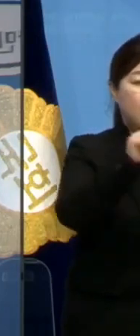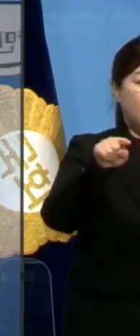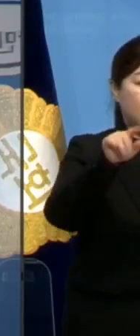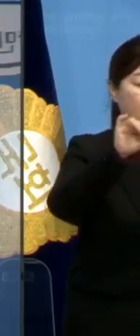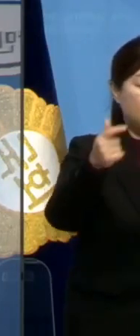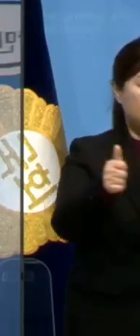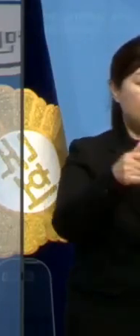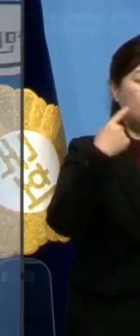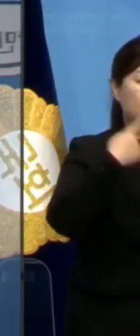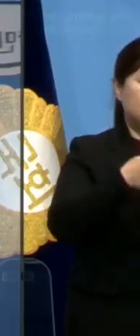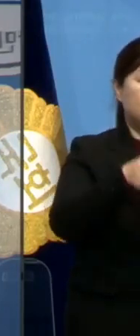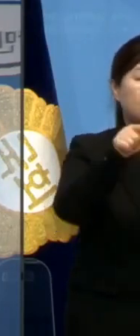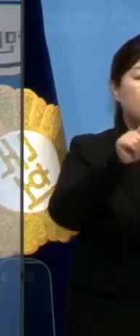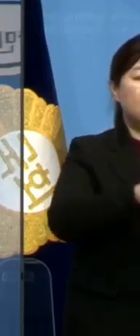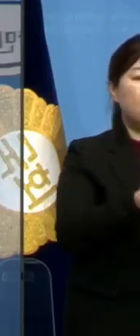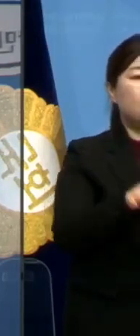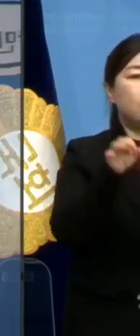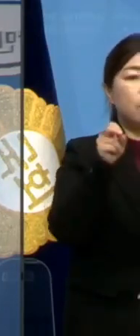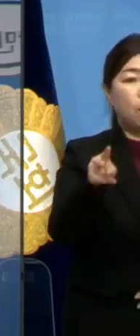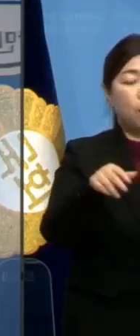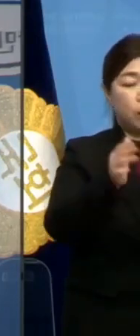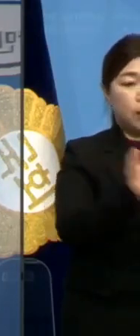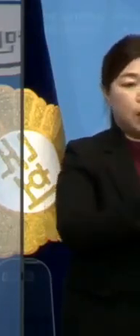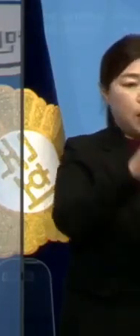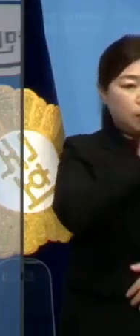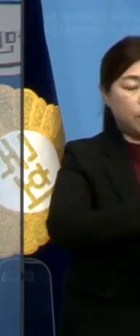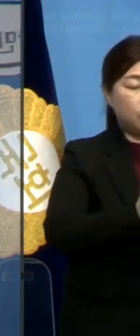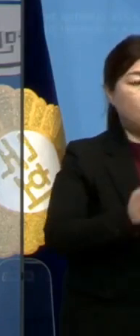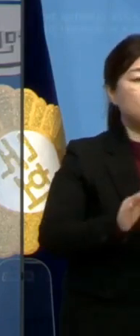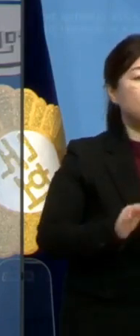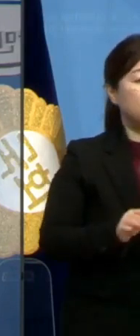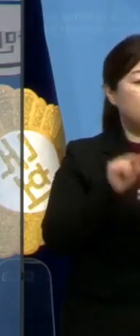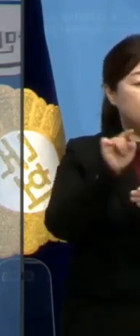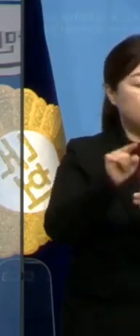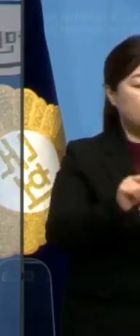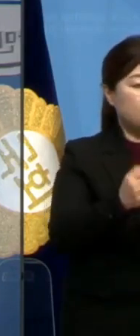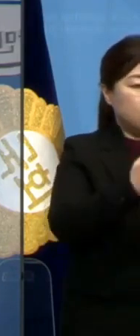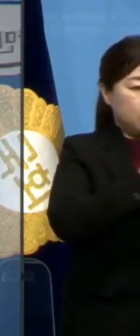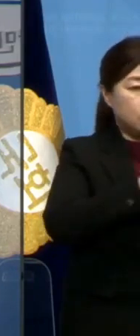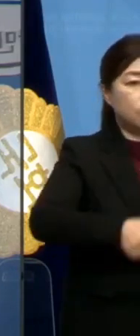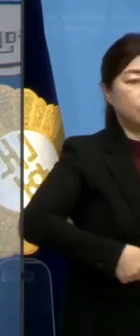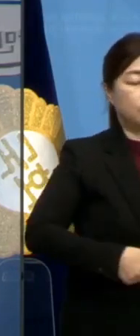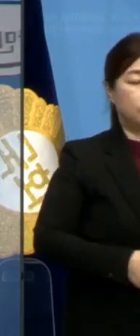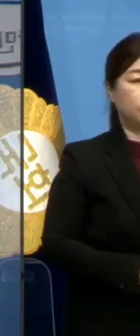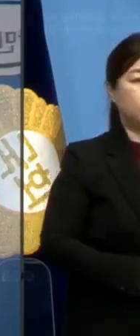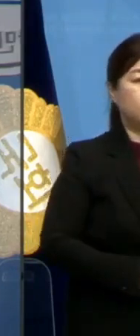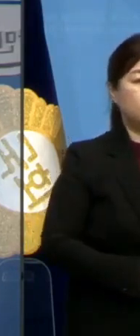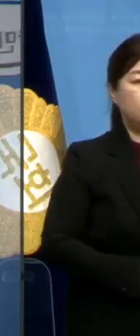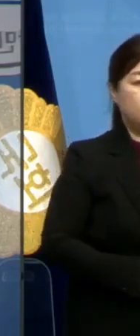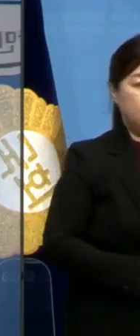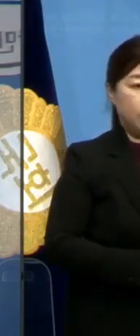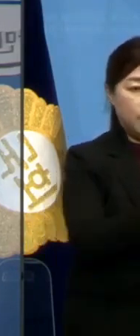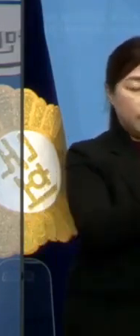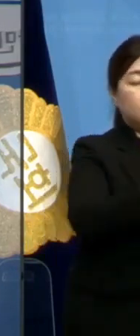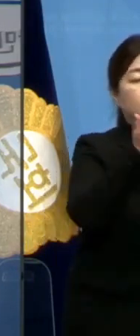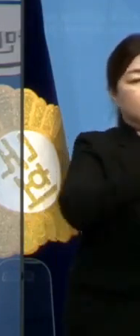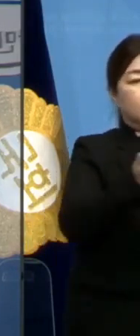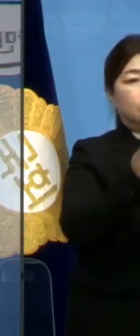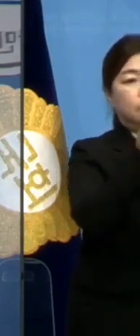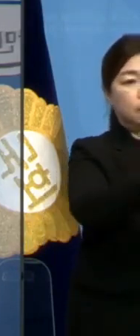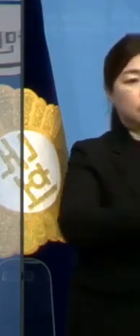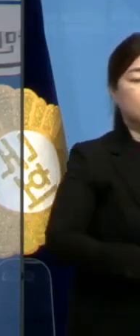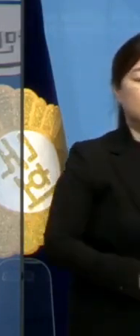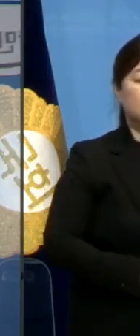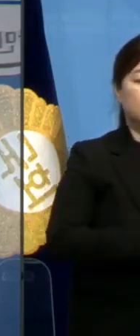결과적으로 여당을 이롭게 하는 엑스맨 2 될 수도 있음을 경계해야 합니다 제일 여당에 요청합니다